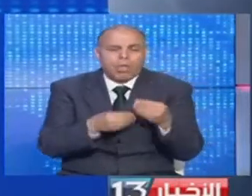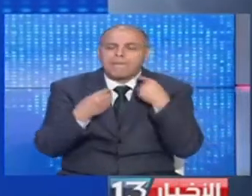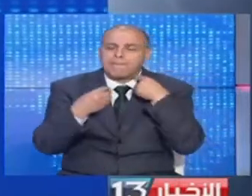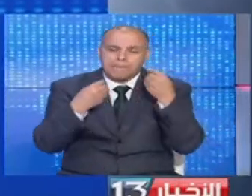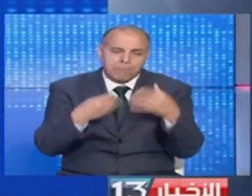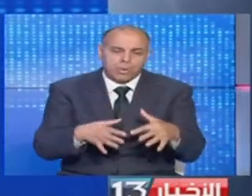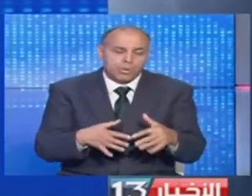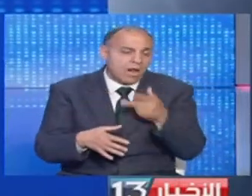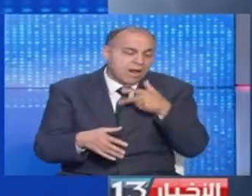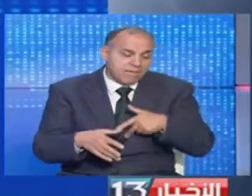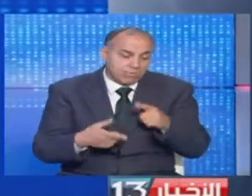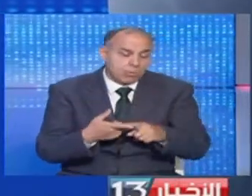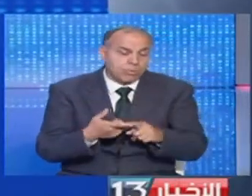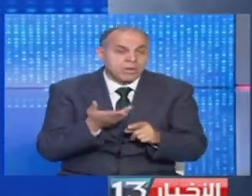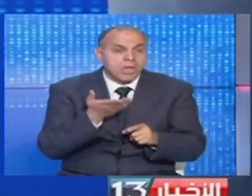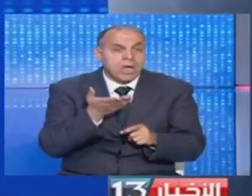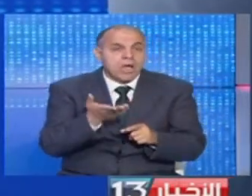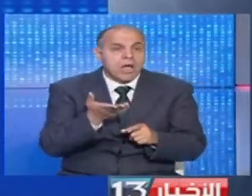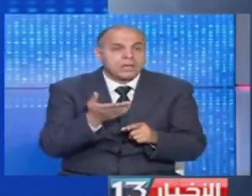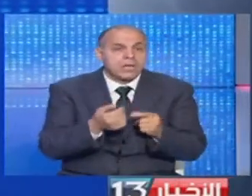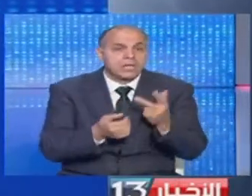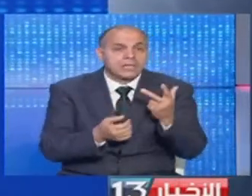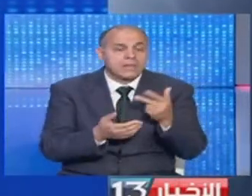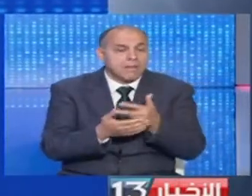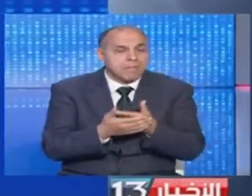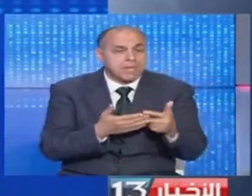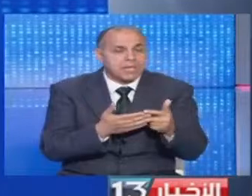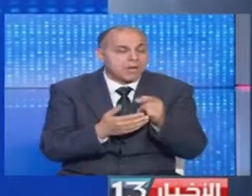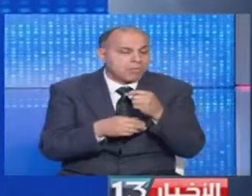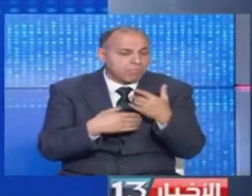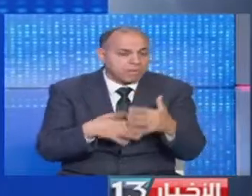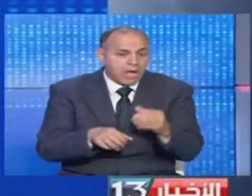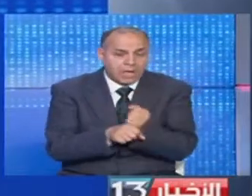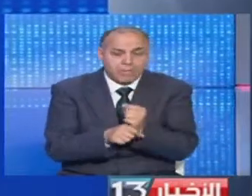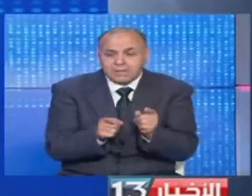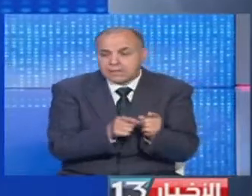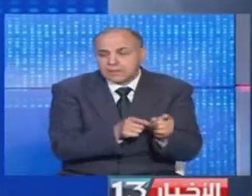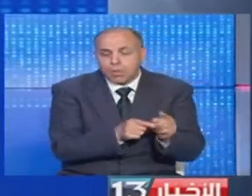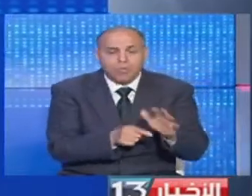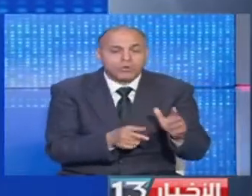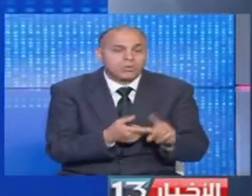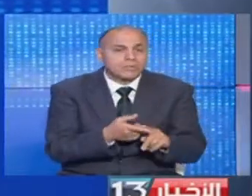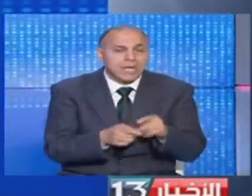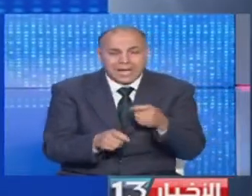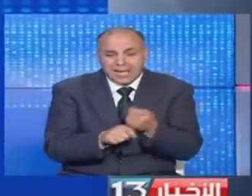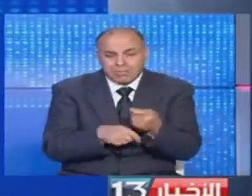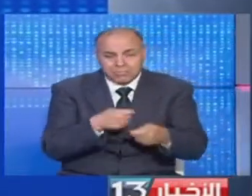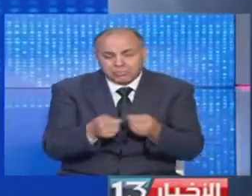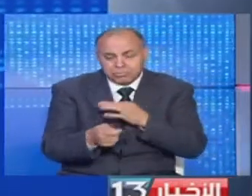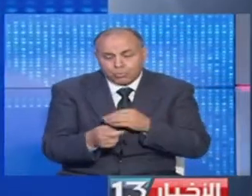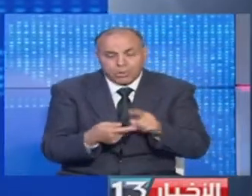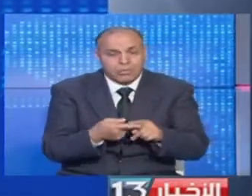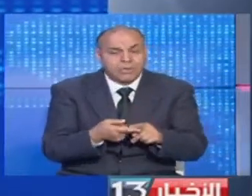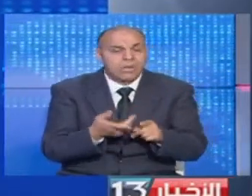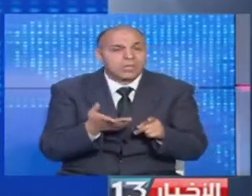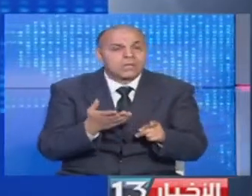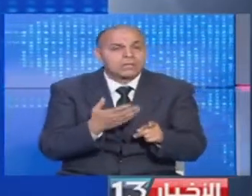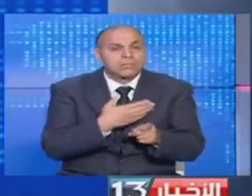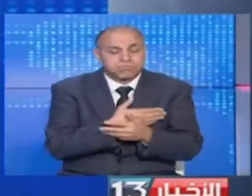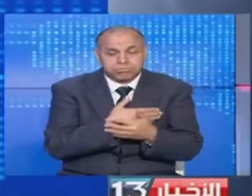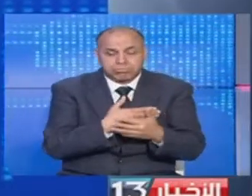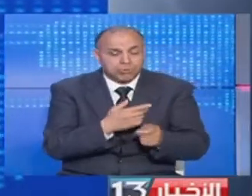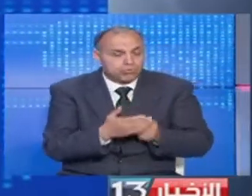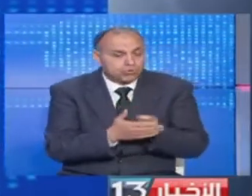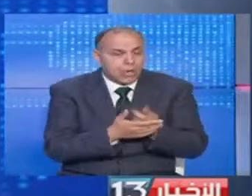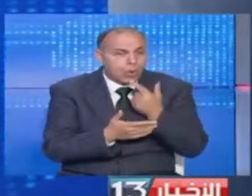الصغرى موارد رزقهم سواء ثلاثه ملايين من تهم ومتوسطه يرزحون اليوم تحت ثقل عجز